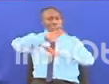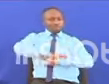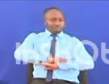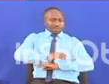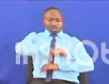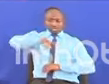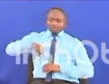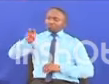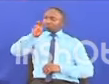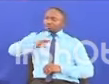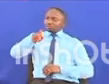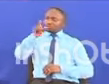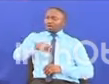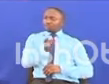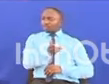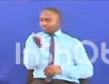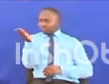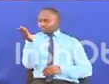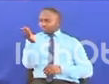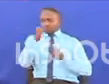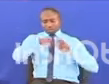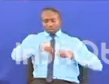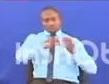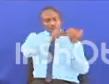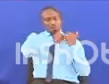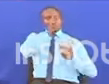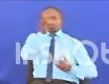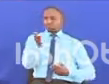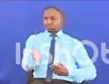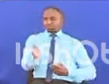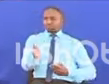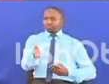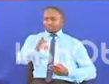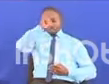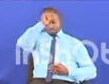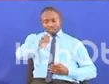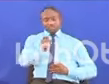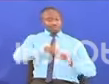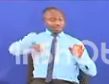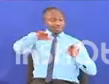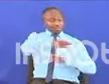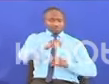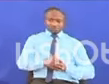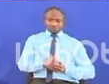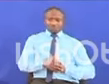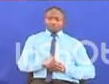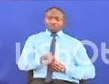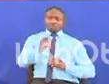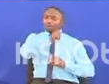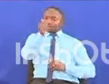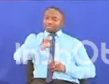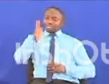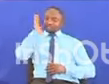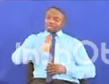Tutafute watumishi na watendaji wengine waweze kwenda kutimiza huu wajibu. Na Mheshimiwa Mwenyekiti, swala hili leo Watanzania vijana wako wengi